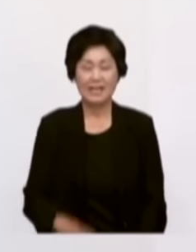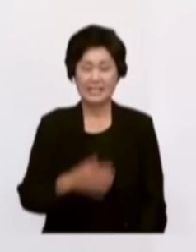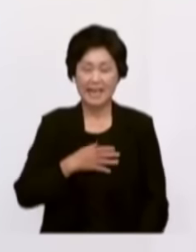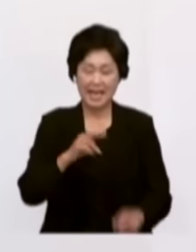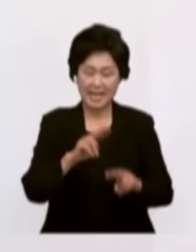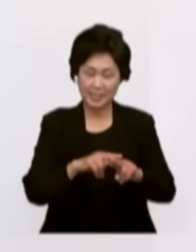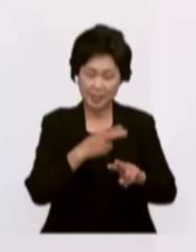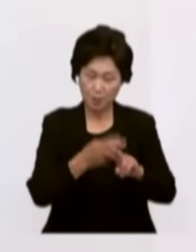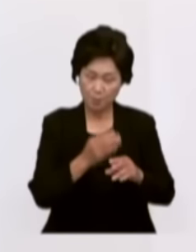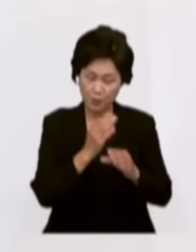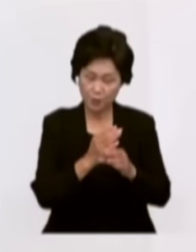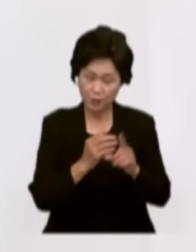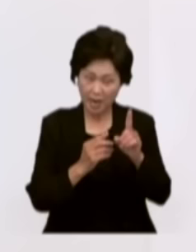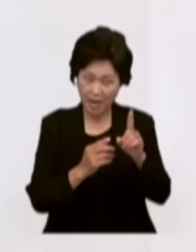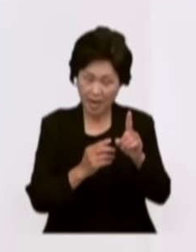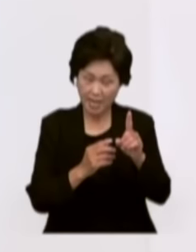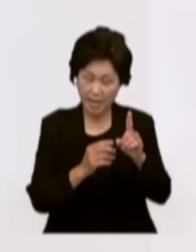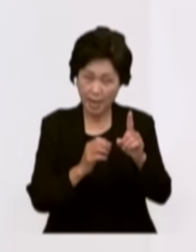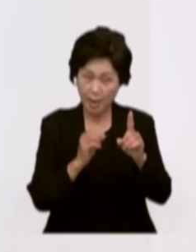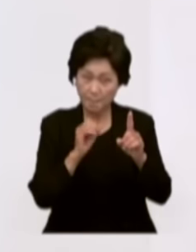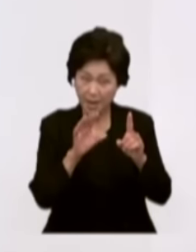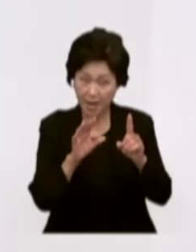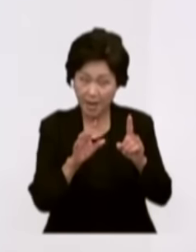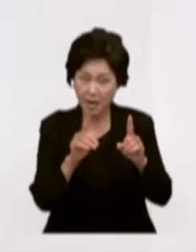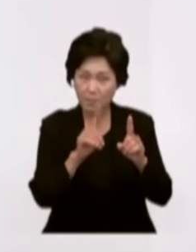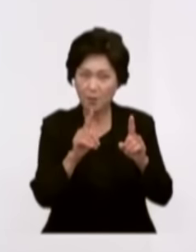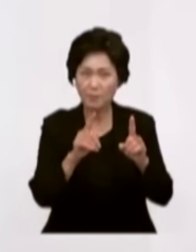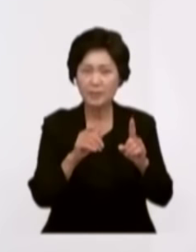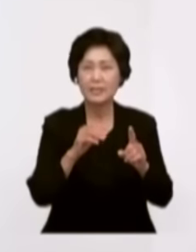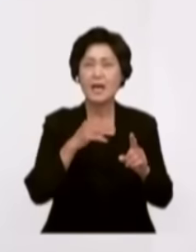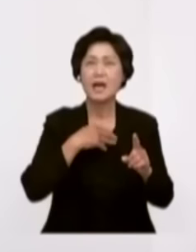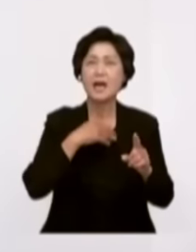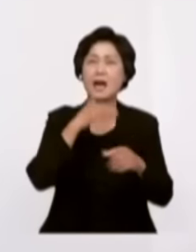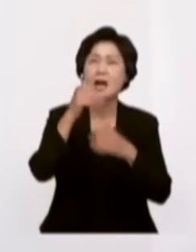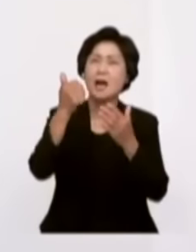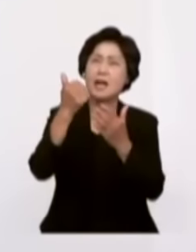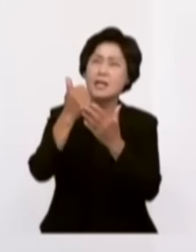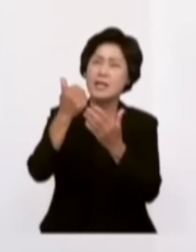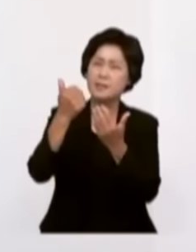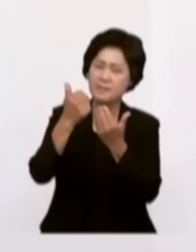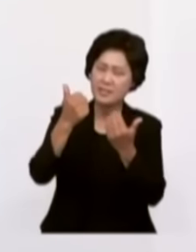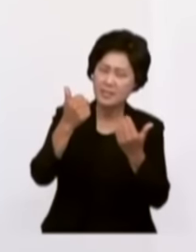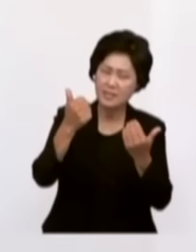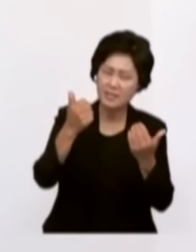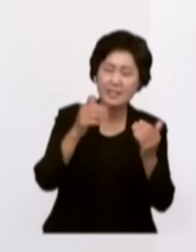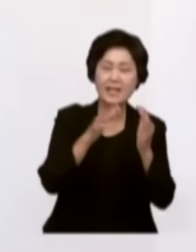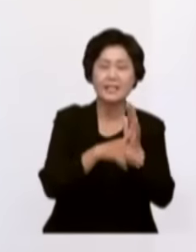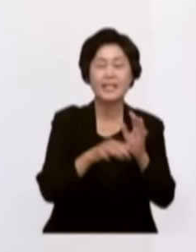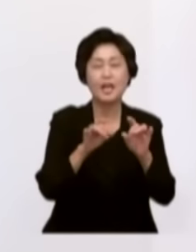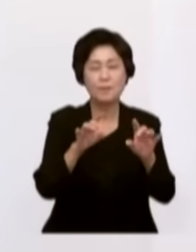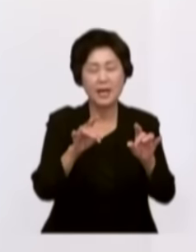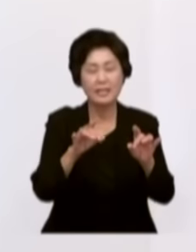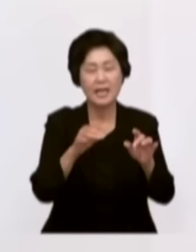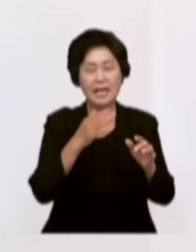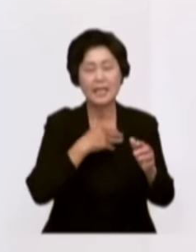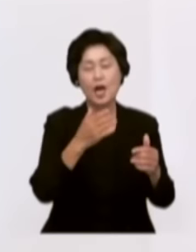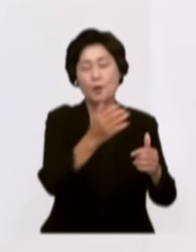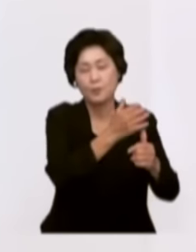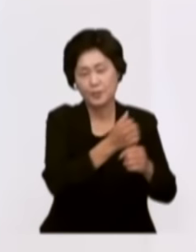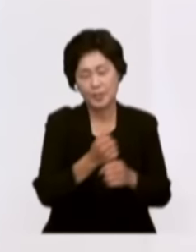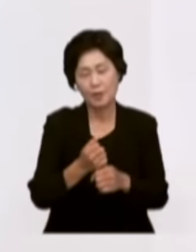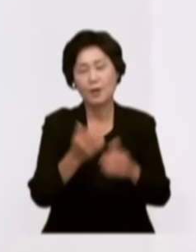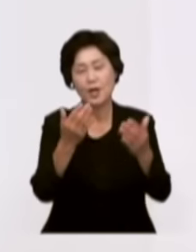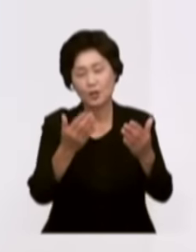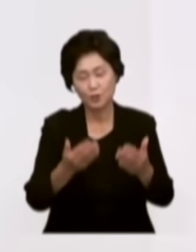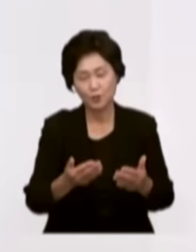선물 중에 하나를 꼽으라고 하면 제가 하나님과 이렇게 멀어지려고 할 때마다 저를 붙잡아주는 소중한 사람들이 주위에